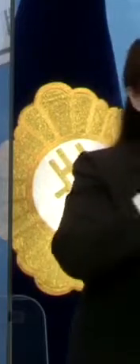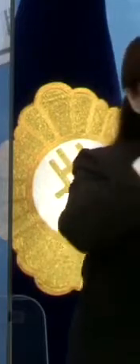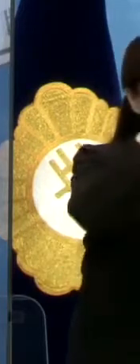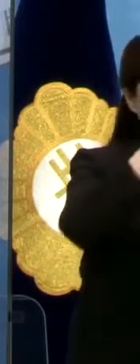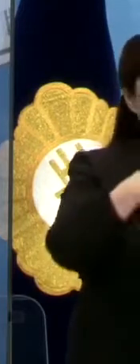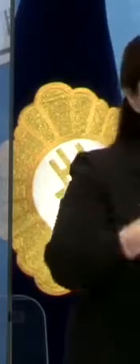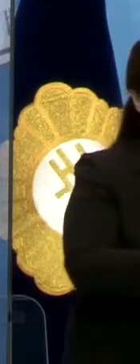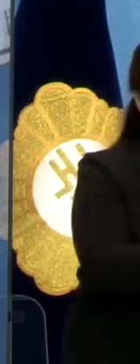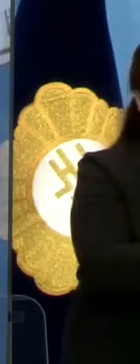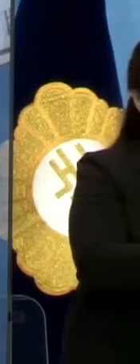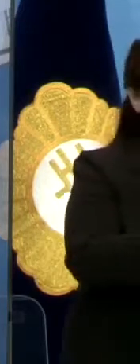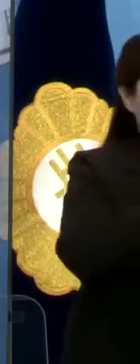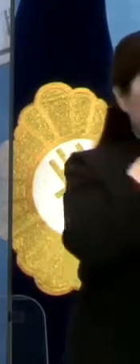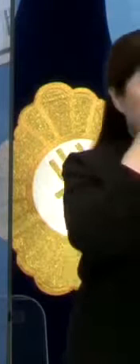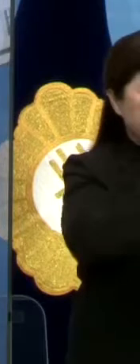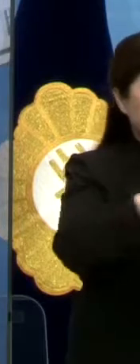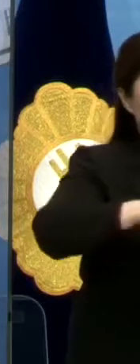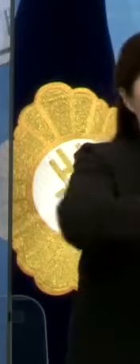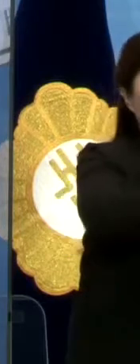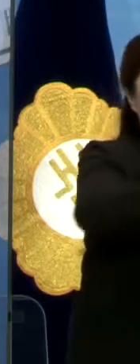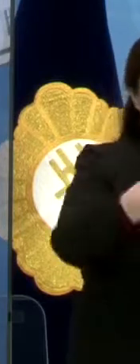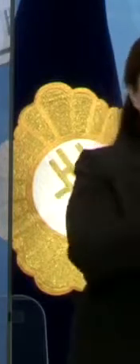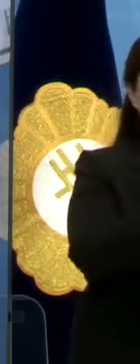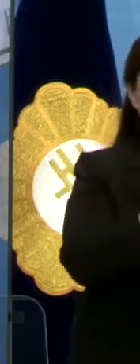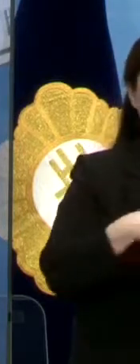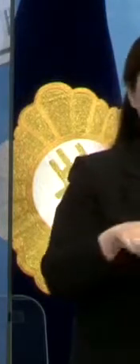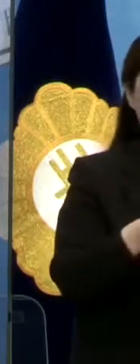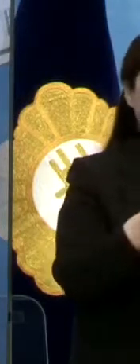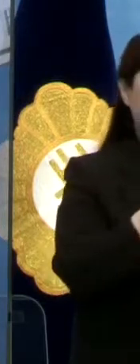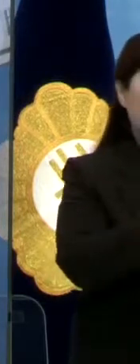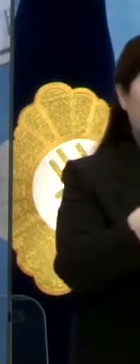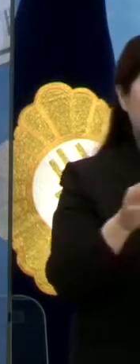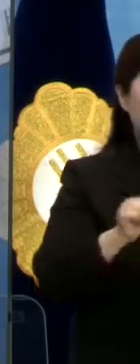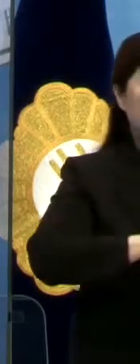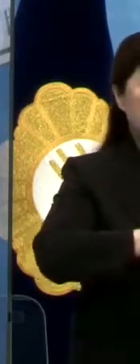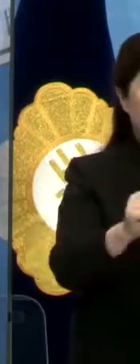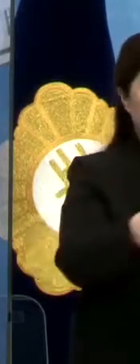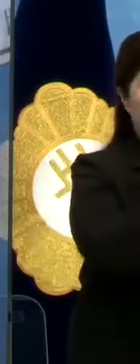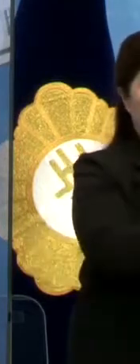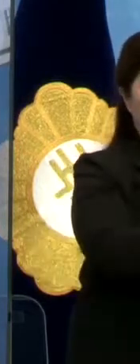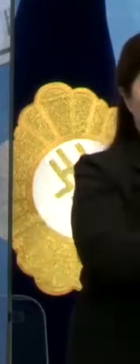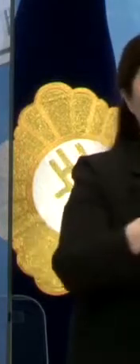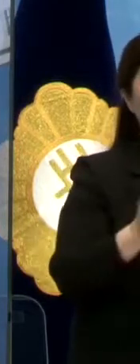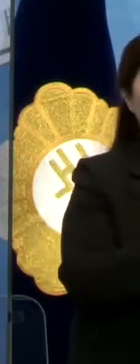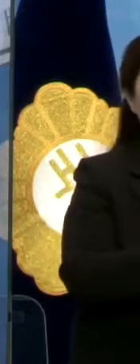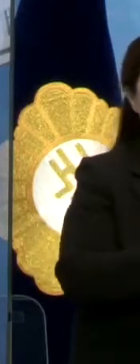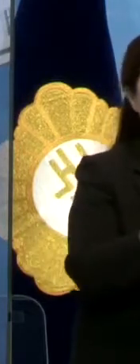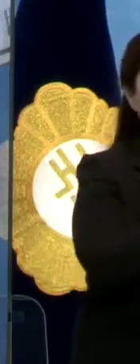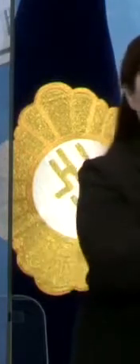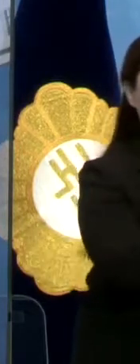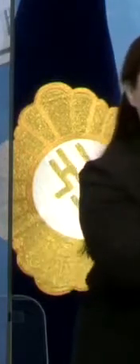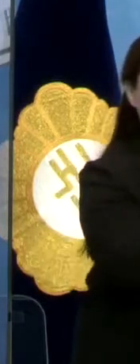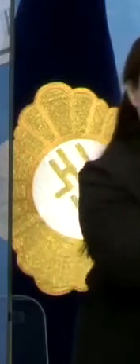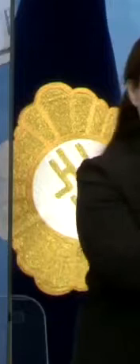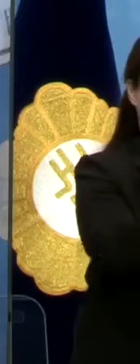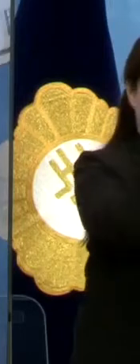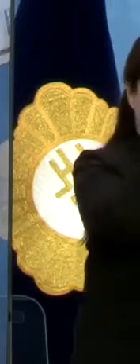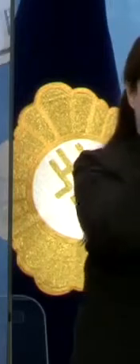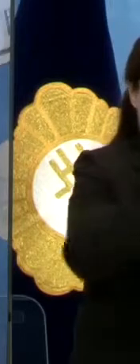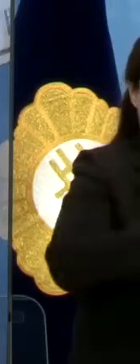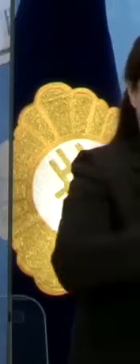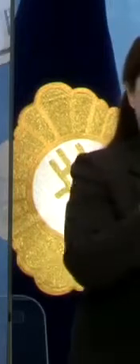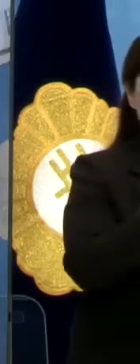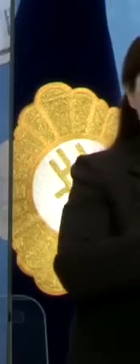위에도 열악한 환경 개선 등 다양한 활동을 펼쳤습니다. 특히 전염병에 대한 두려움으로